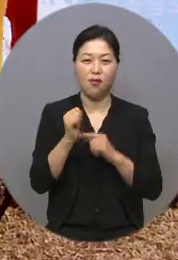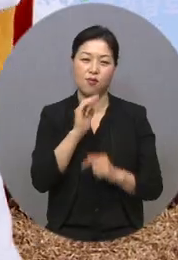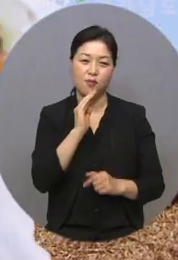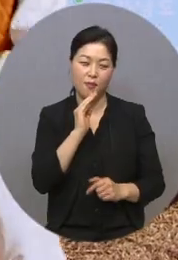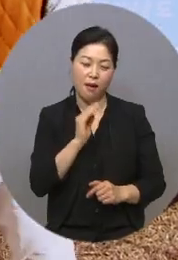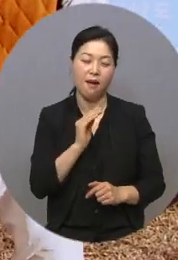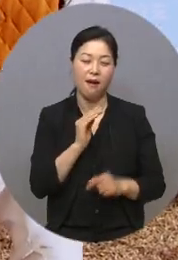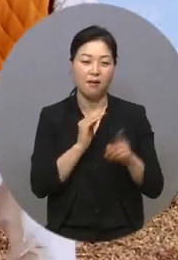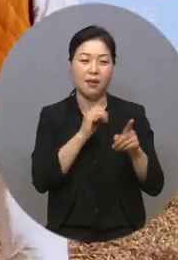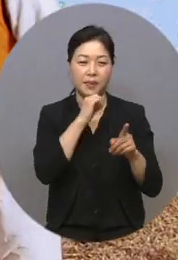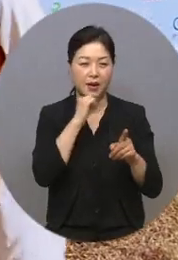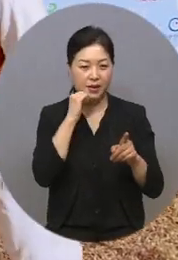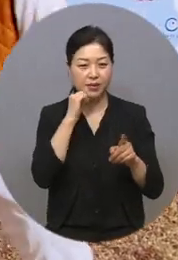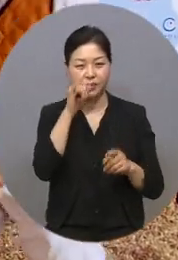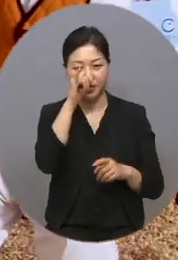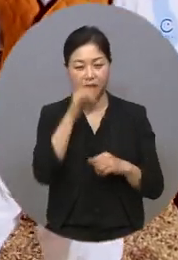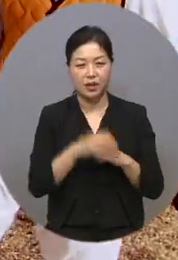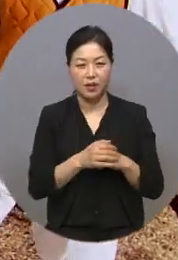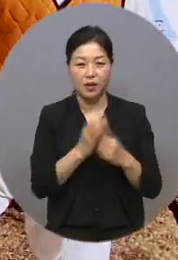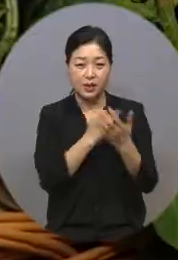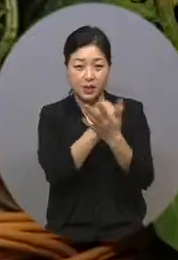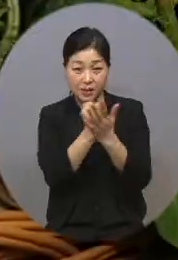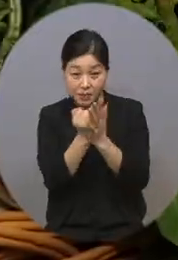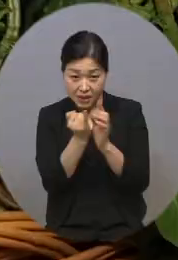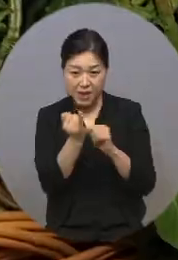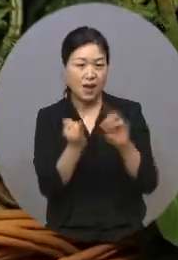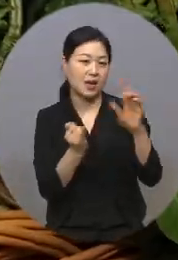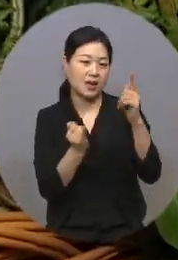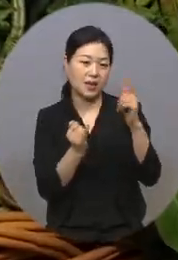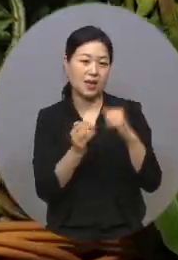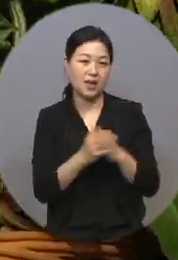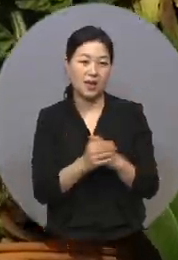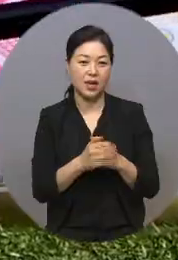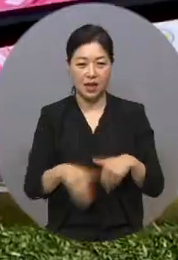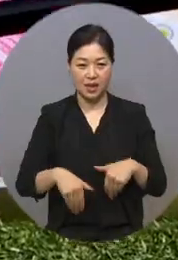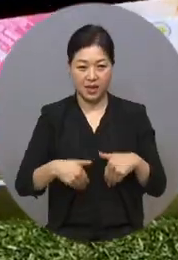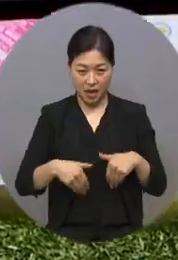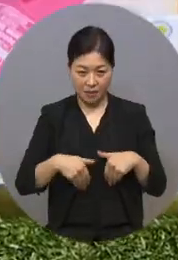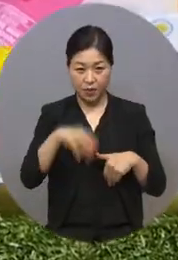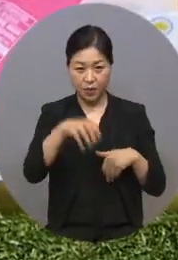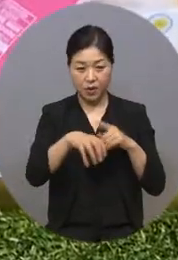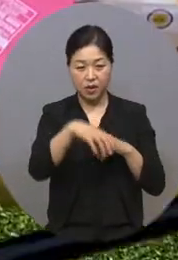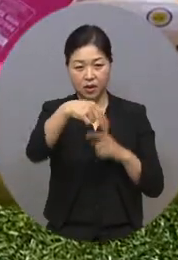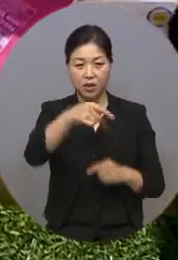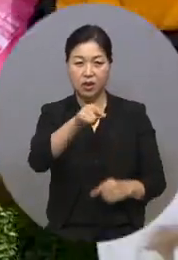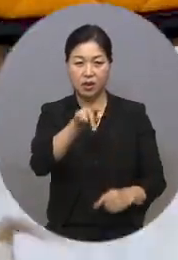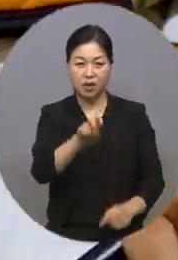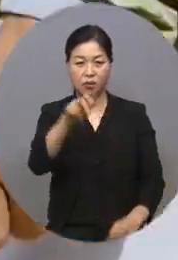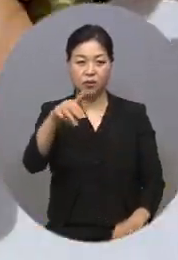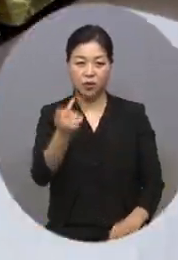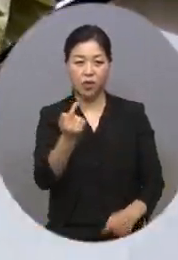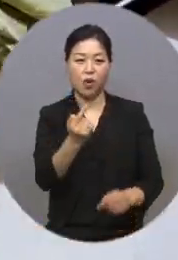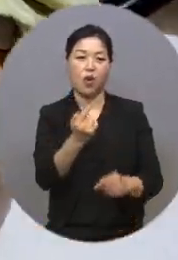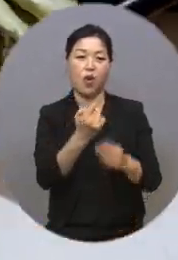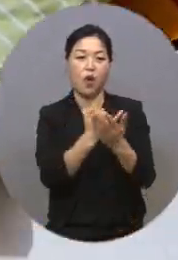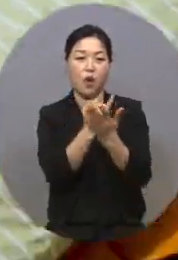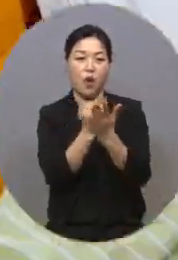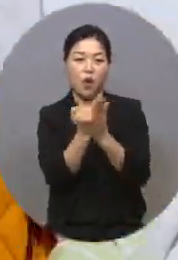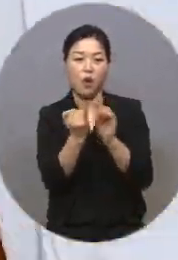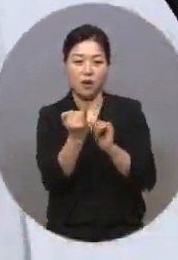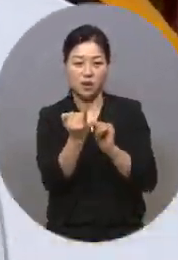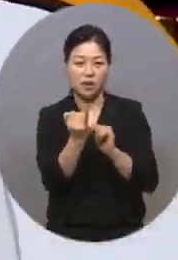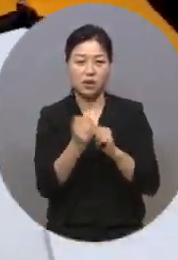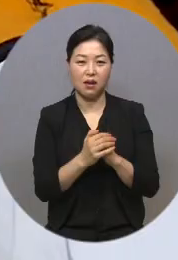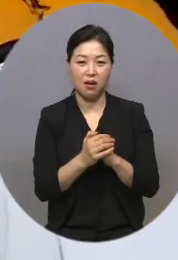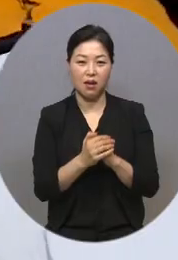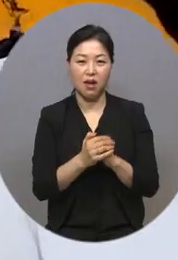자 그리고 시금치 아닙니다. 예, 남도에서는 섬초가 있습니다. 이게 또 그날 먹어도 그렇게 몸이 불끈불끈